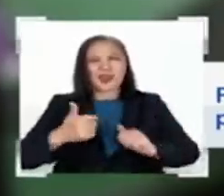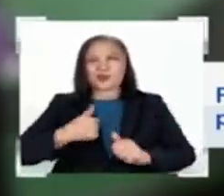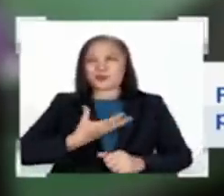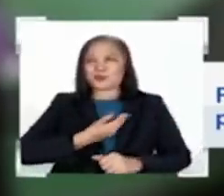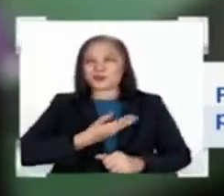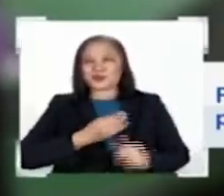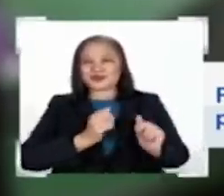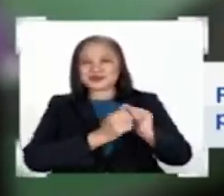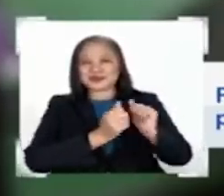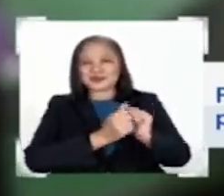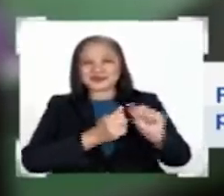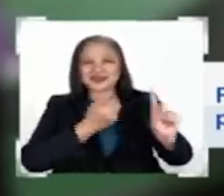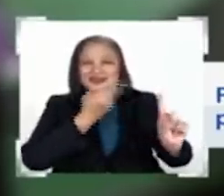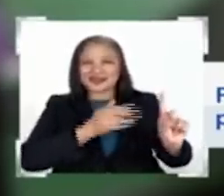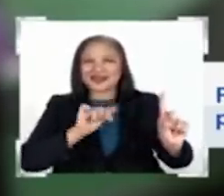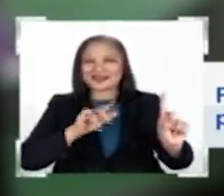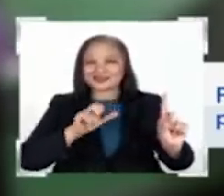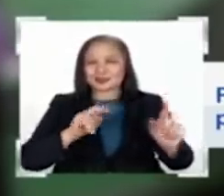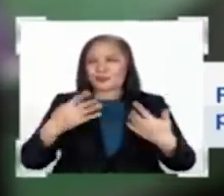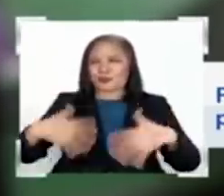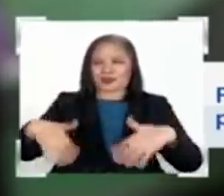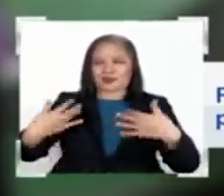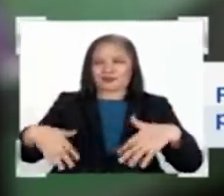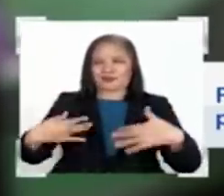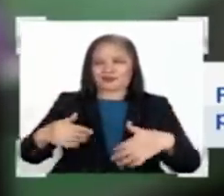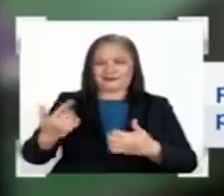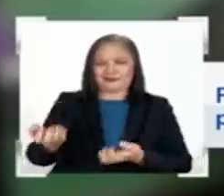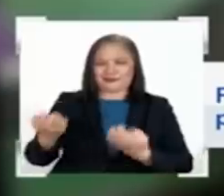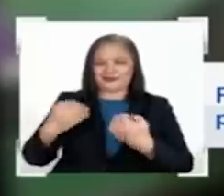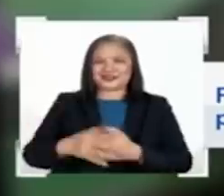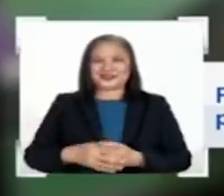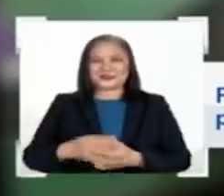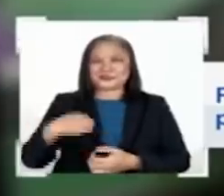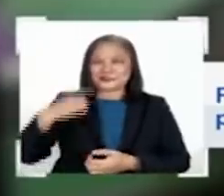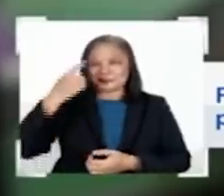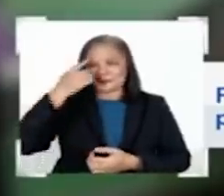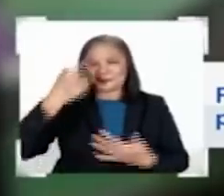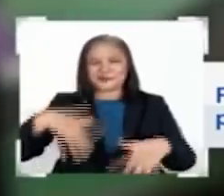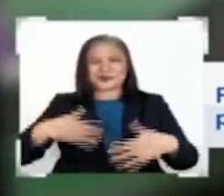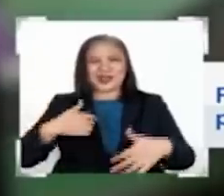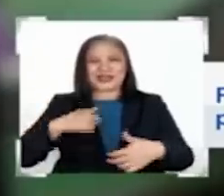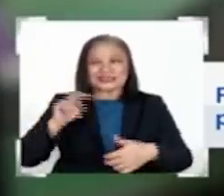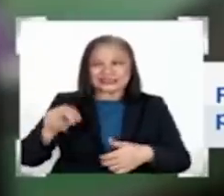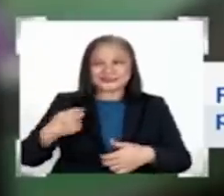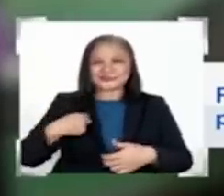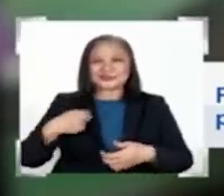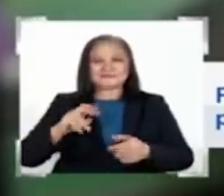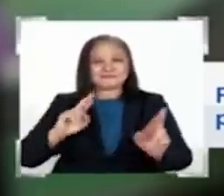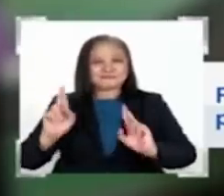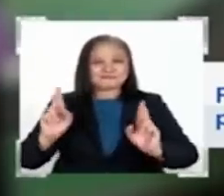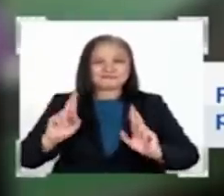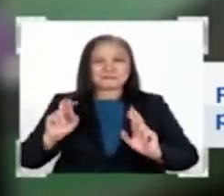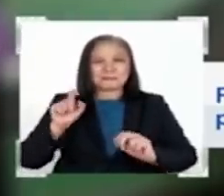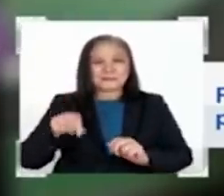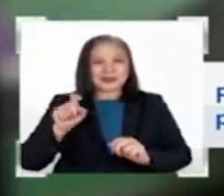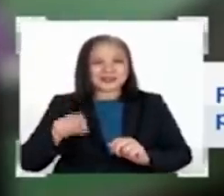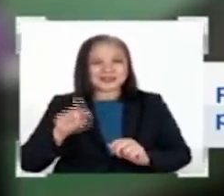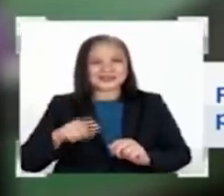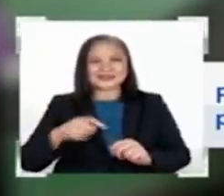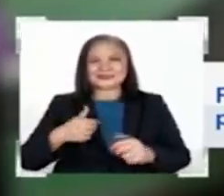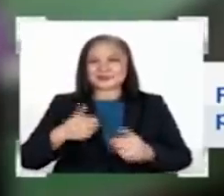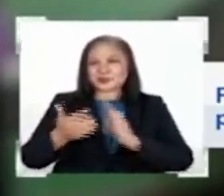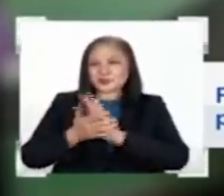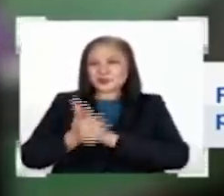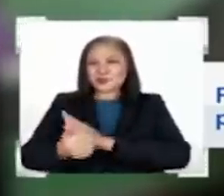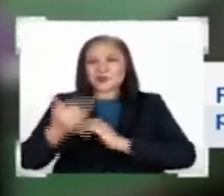Alden. Grabe naman yun. Pero iniisip ko, oh my God, I have to be on my toes. Kailangan galingan ko din kasi magaling